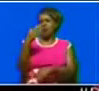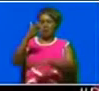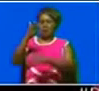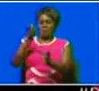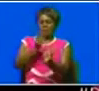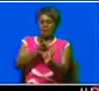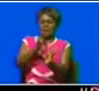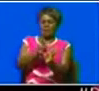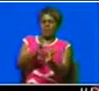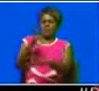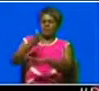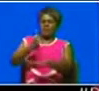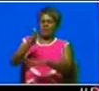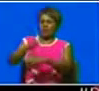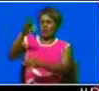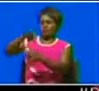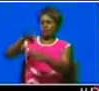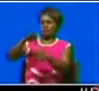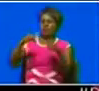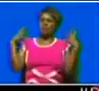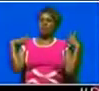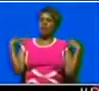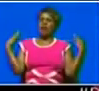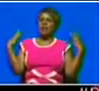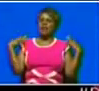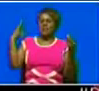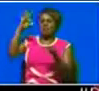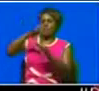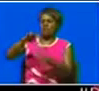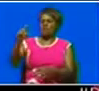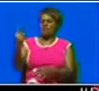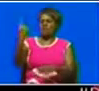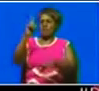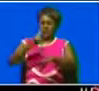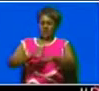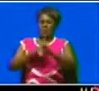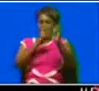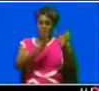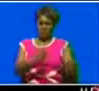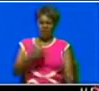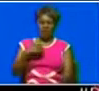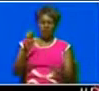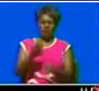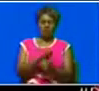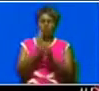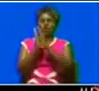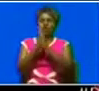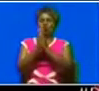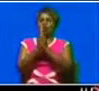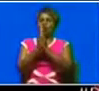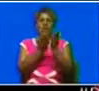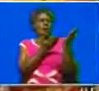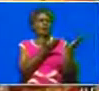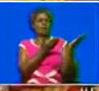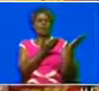katika uchaguzi wa Mwigo kujiandaa kwa uchaguzi wao wa kwanza. Tobias Chanji ametuandalia taarifa hiyo.